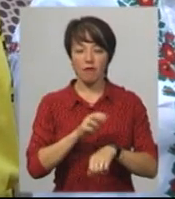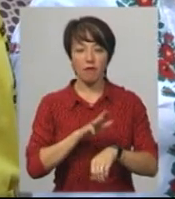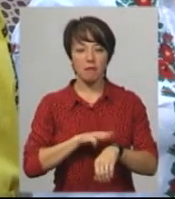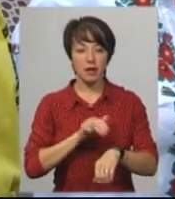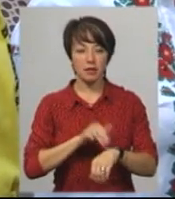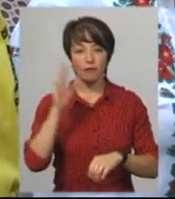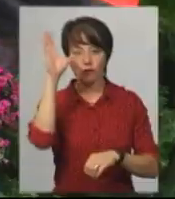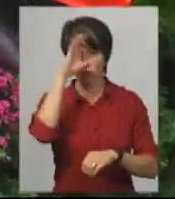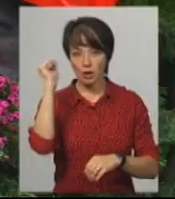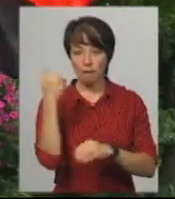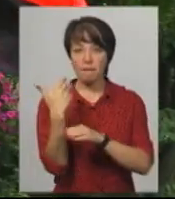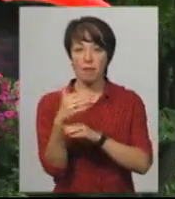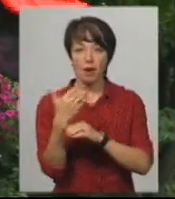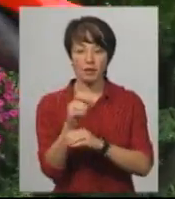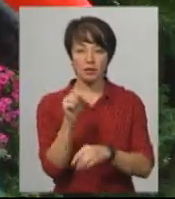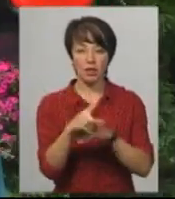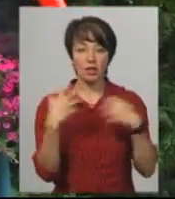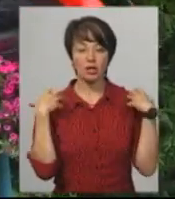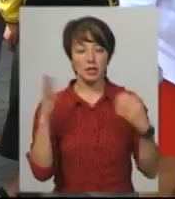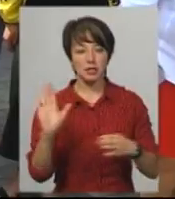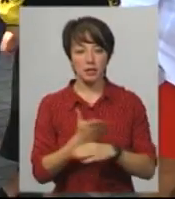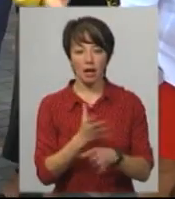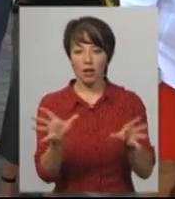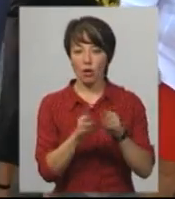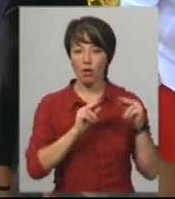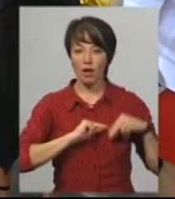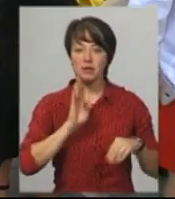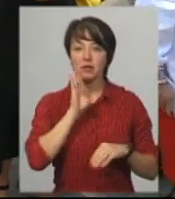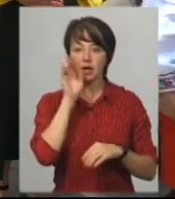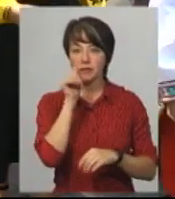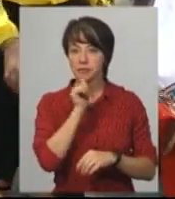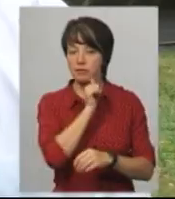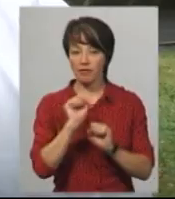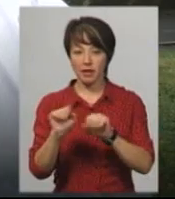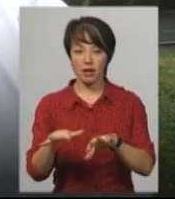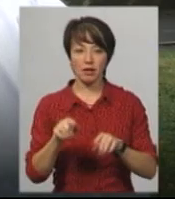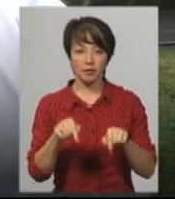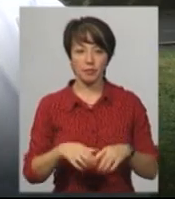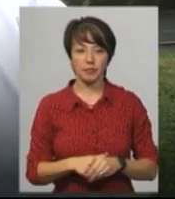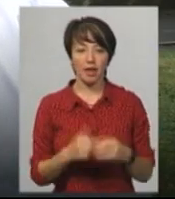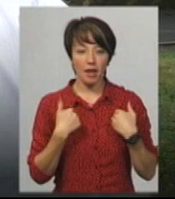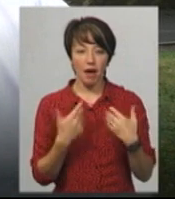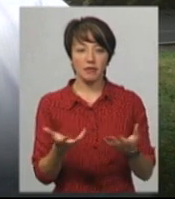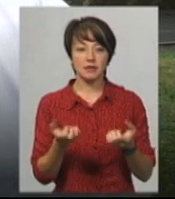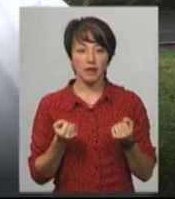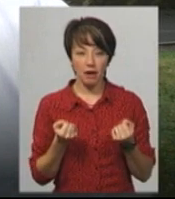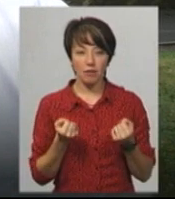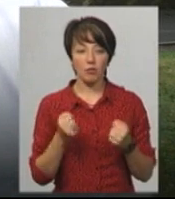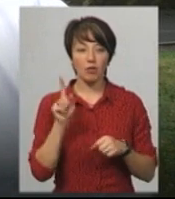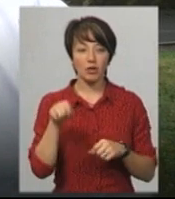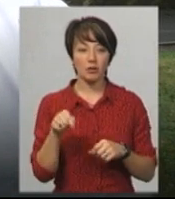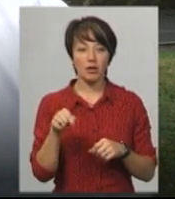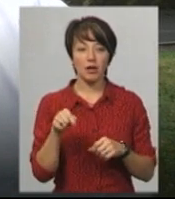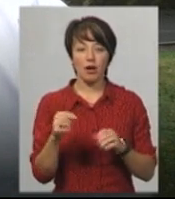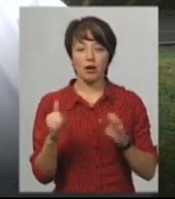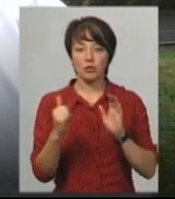міліції. Вночі, каже, прапор за вказівкою начальства зняли його колеги, а зранку нишком віддали йому. Я його взяв, потім повішав його у